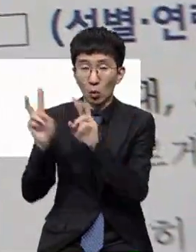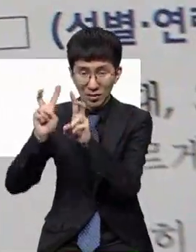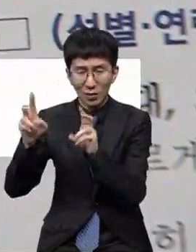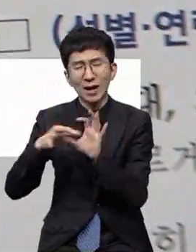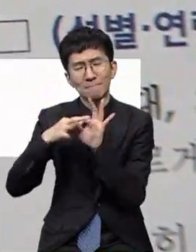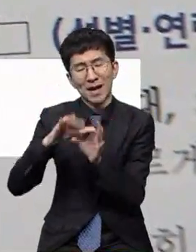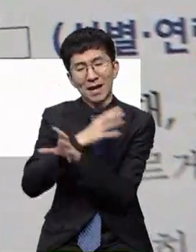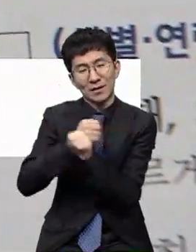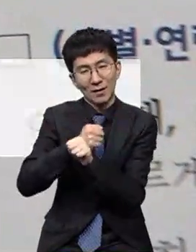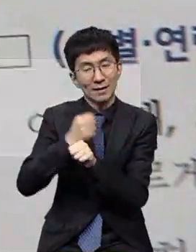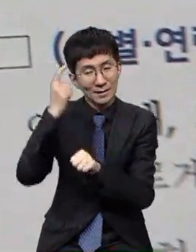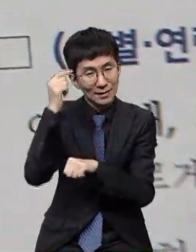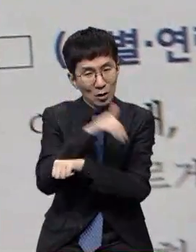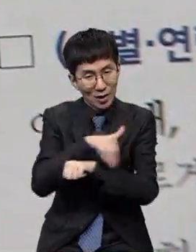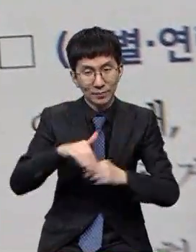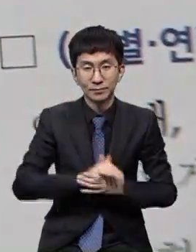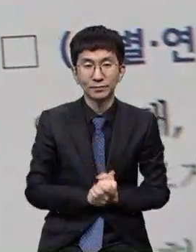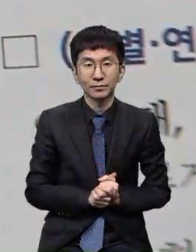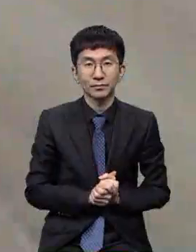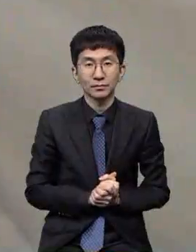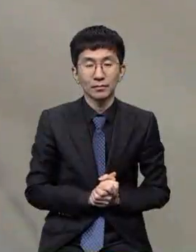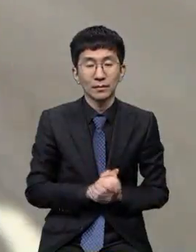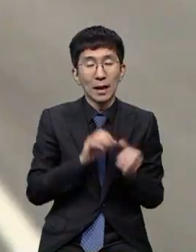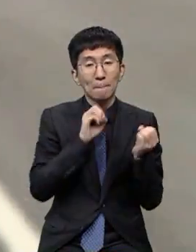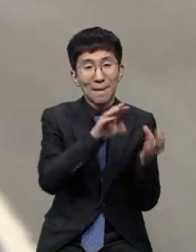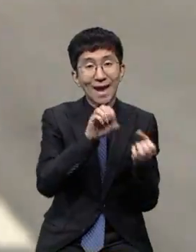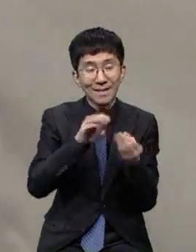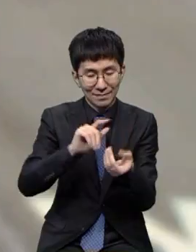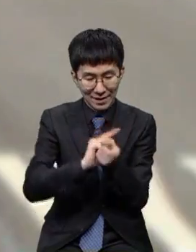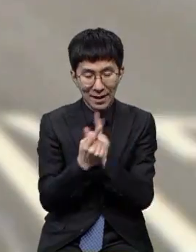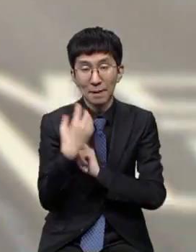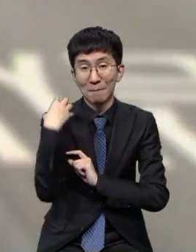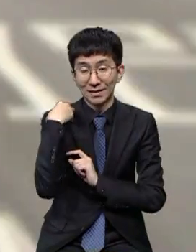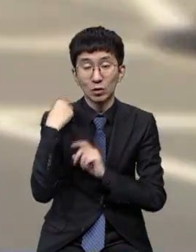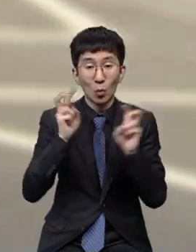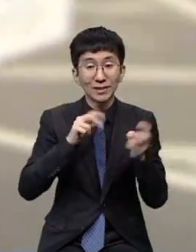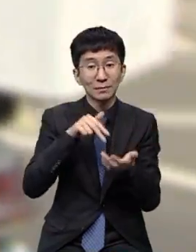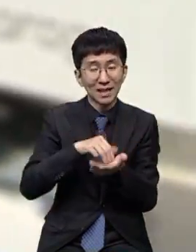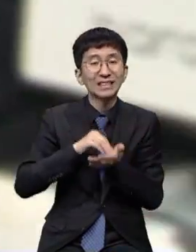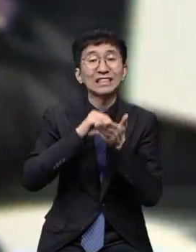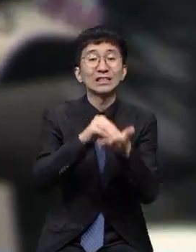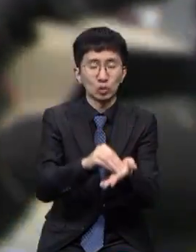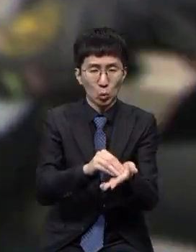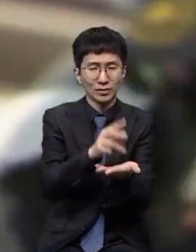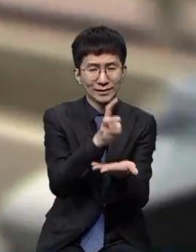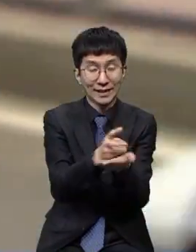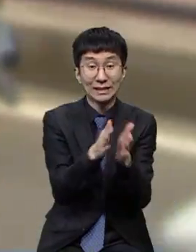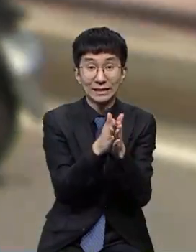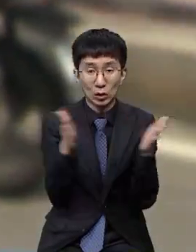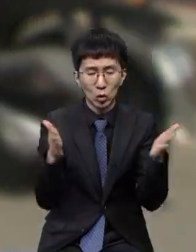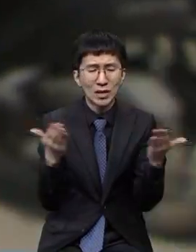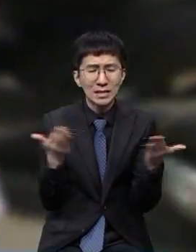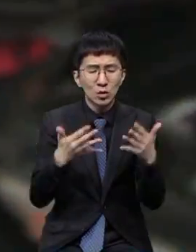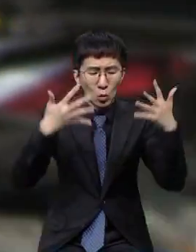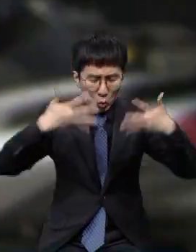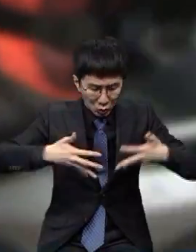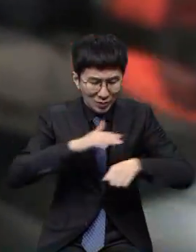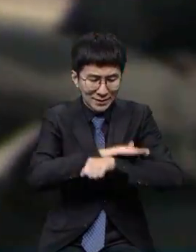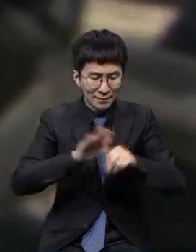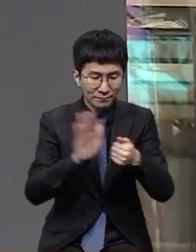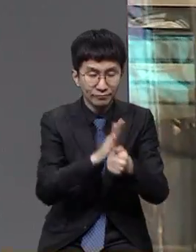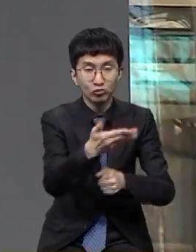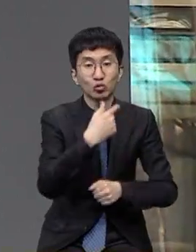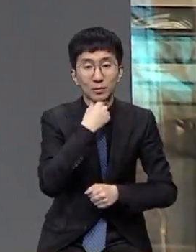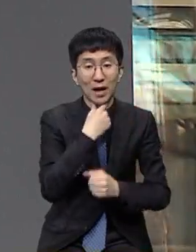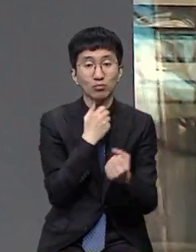권리를 보장하게 됩니다. 배달 대행 업체에는 등록제를 도입해 근로요건을 지키도록 할 계획입니다.